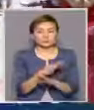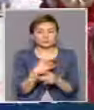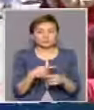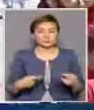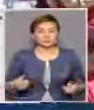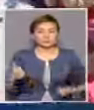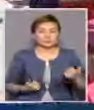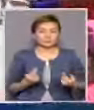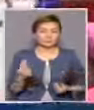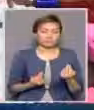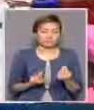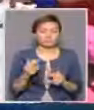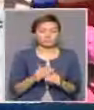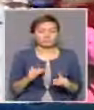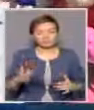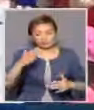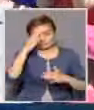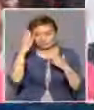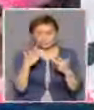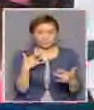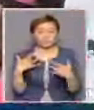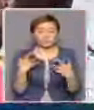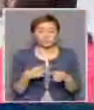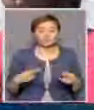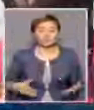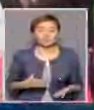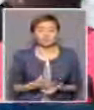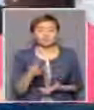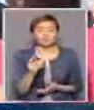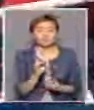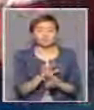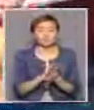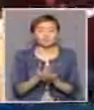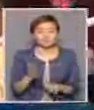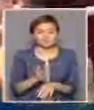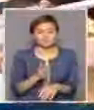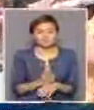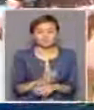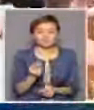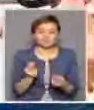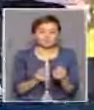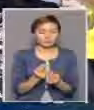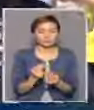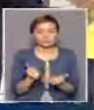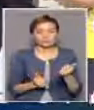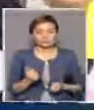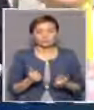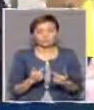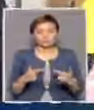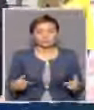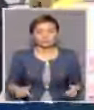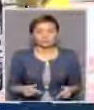конкурсами куклами детей развлекали веселые аниматоры также были организованы и подвижные игры и состязания по